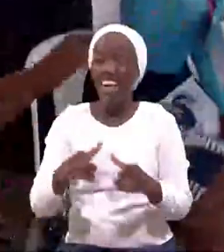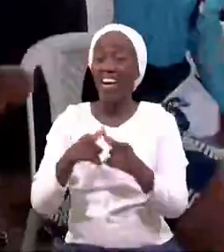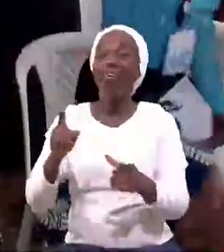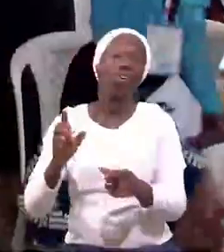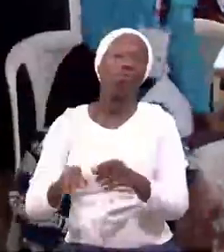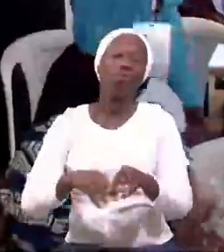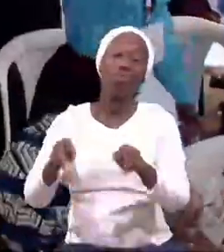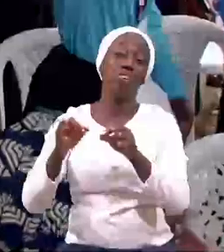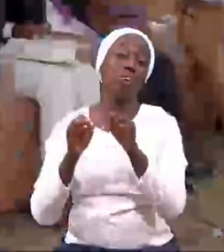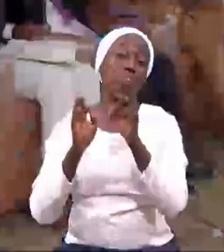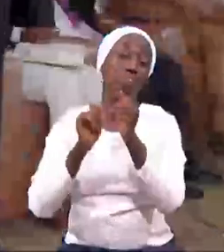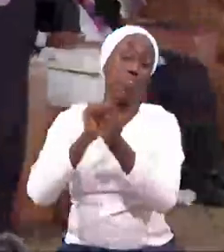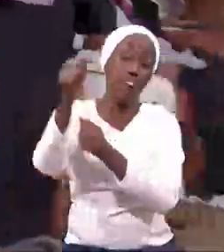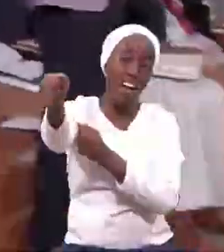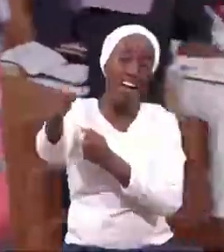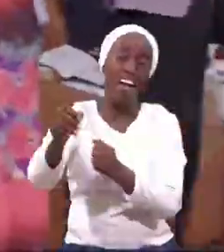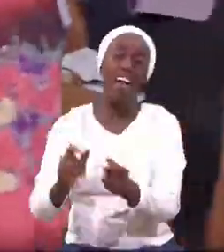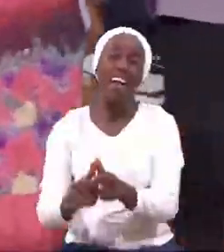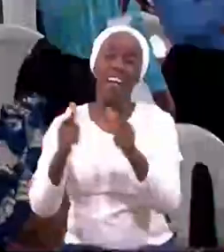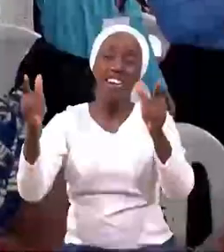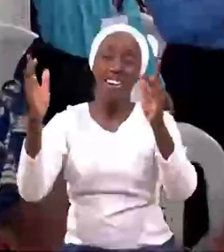grand, plus,